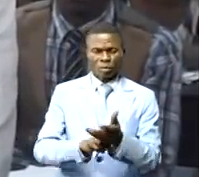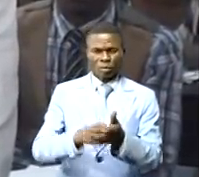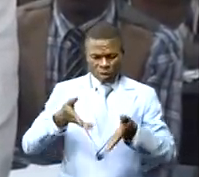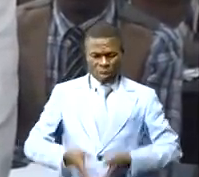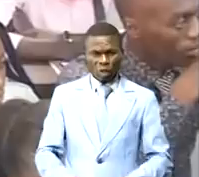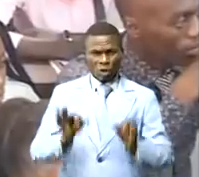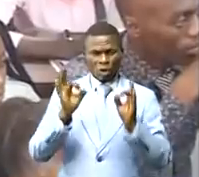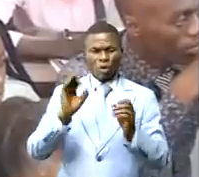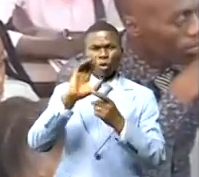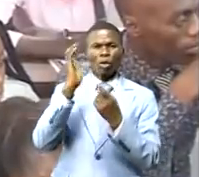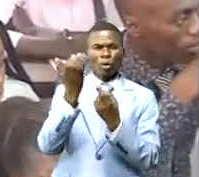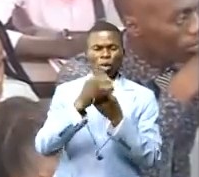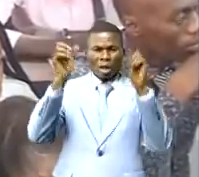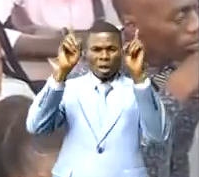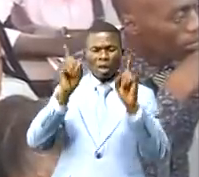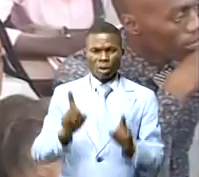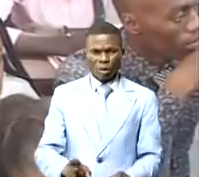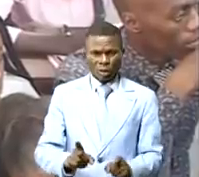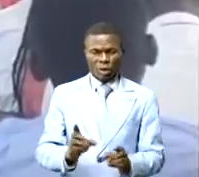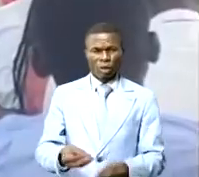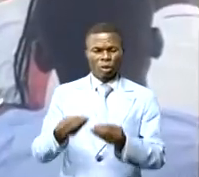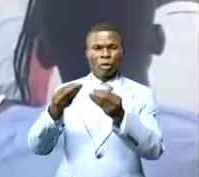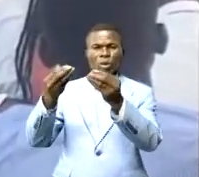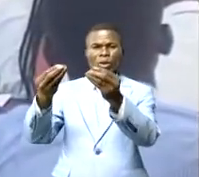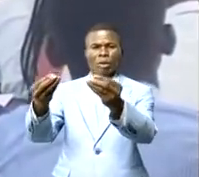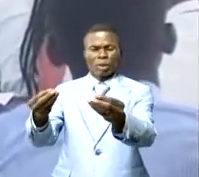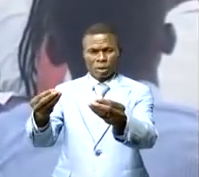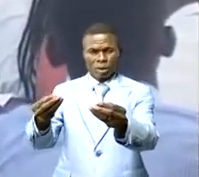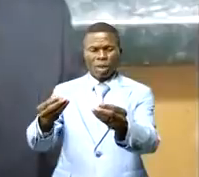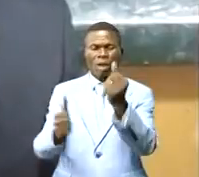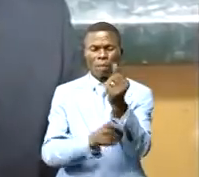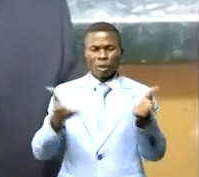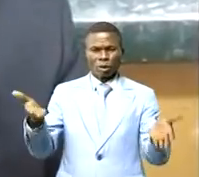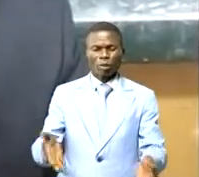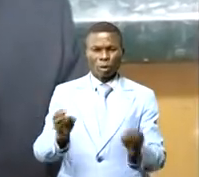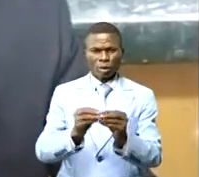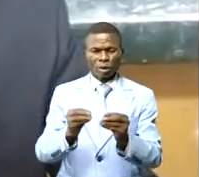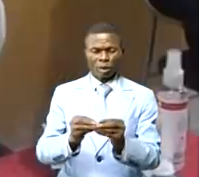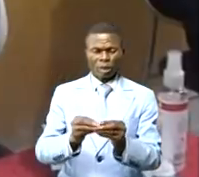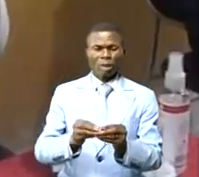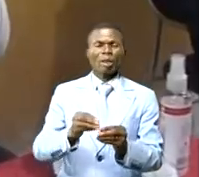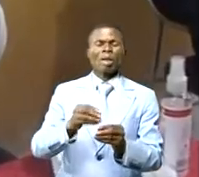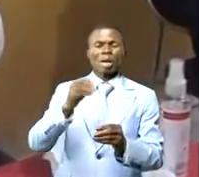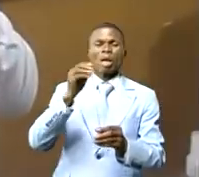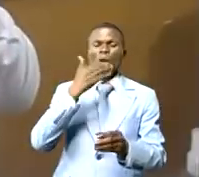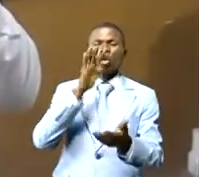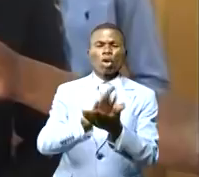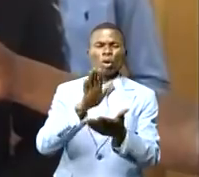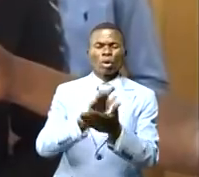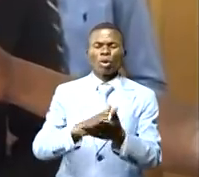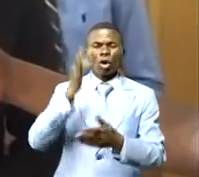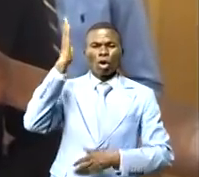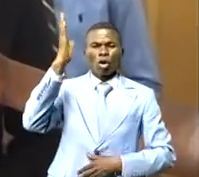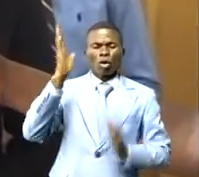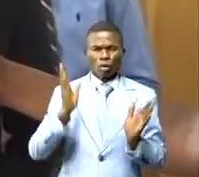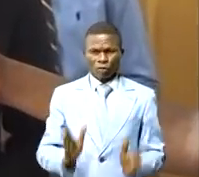renaissance culturelle africaine ont été remises aux participants, d'où les éloges à l'endroit du conférencier. On nous